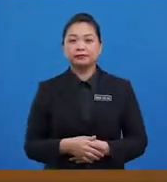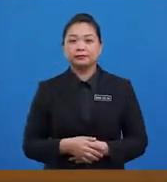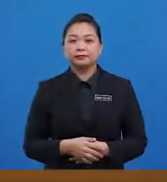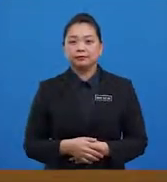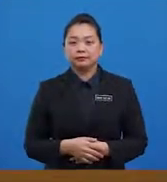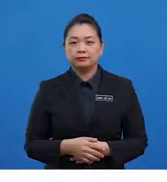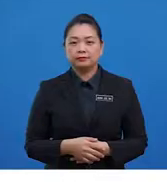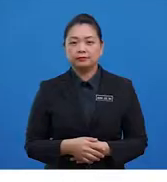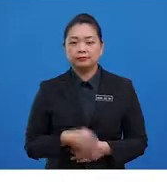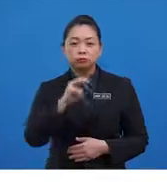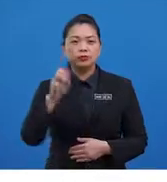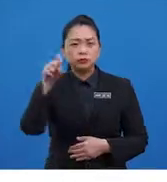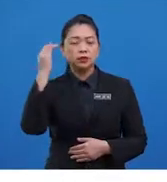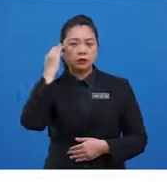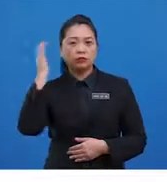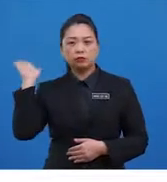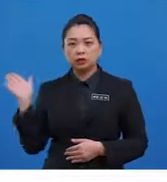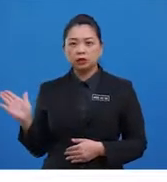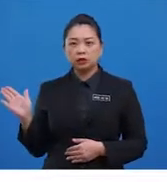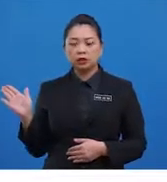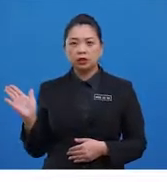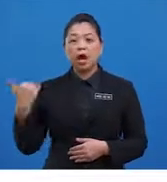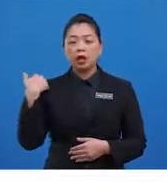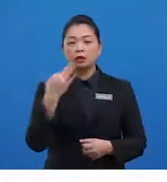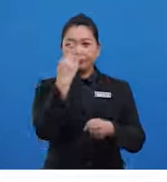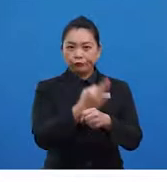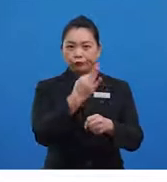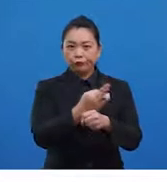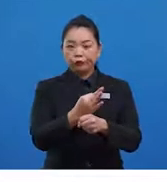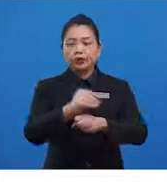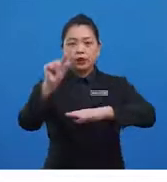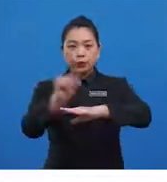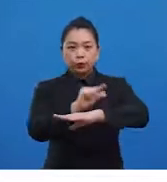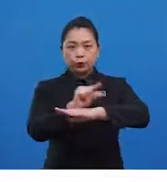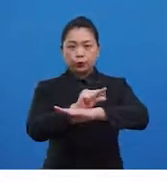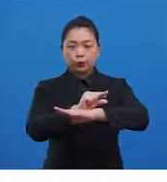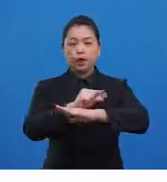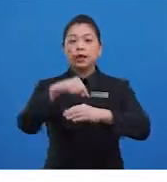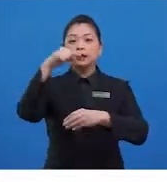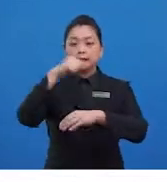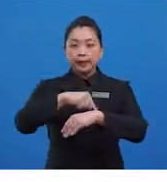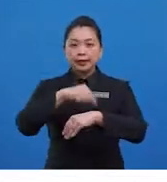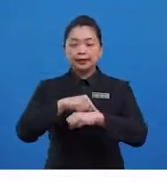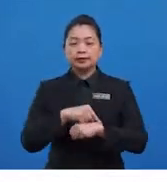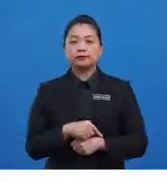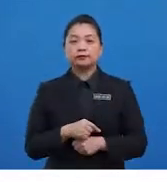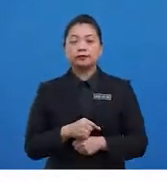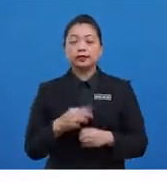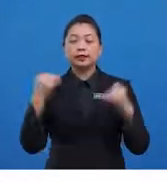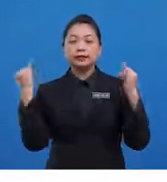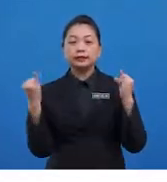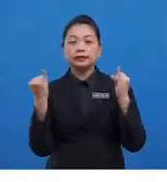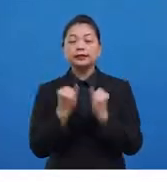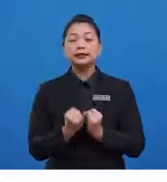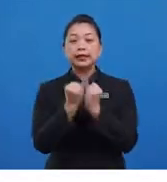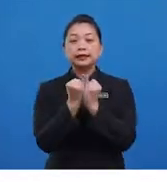Murid-murid hendak tahu, cogan alam ini berfungsi digunakan semasa istiadat rasmi